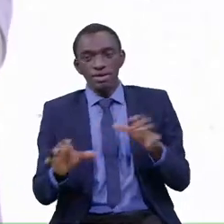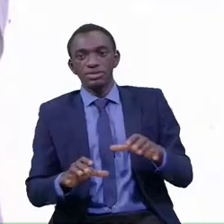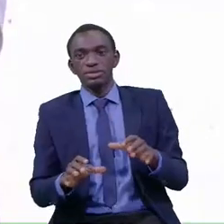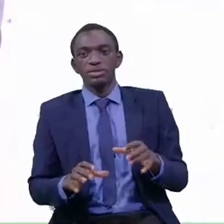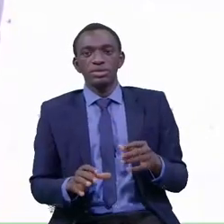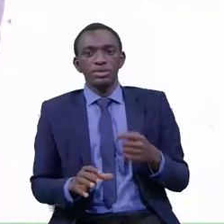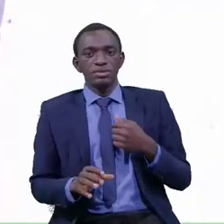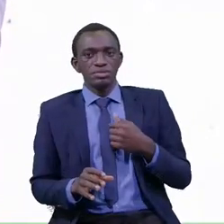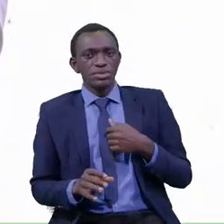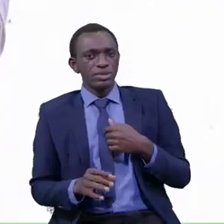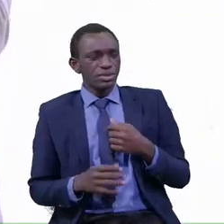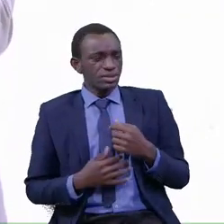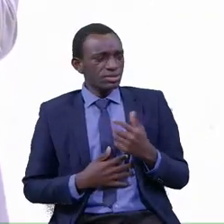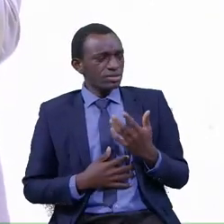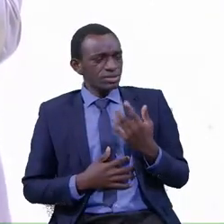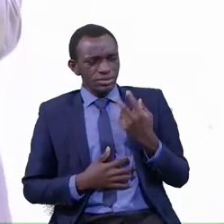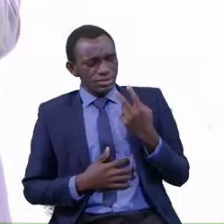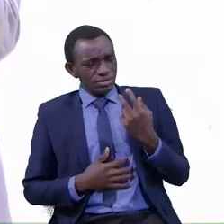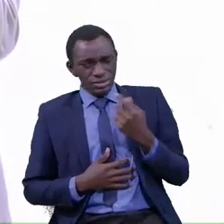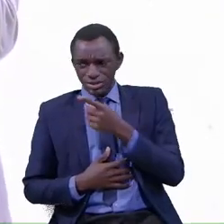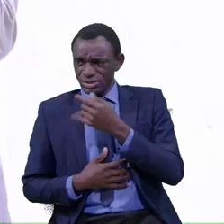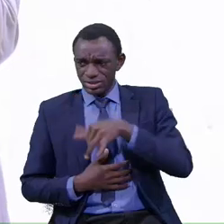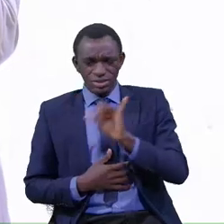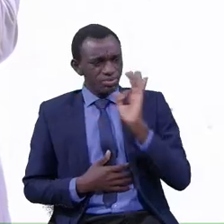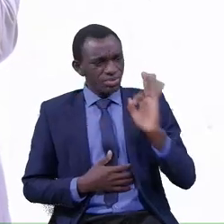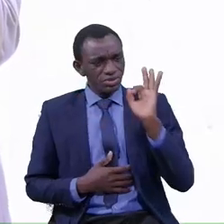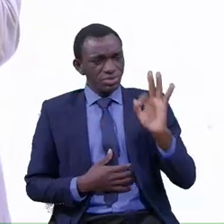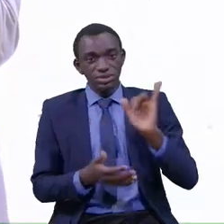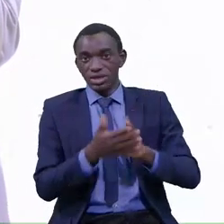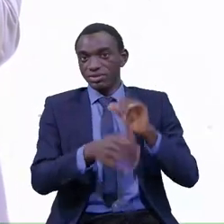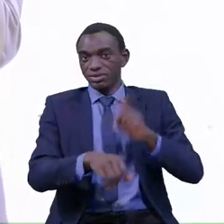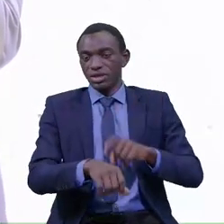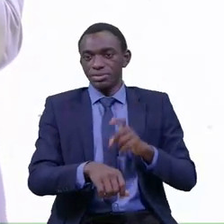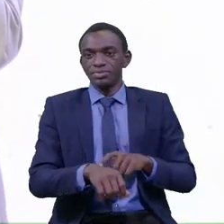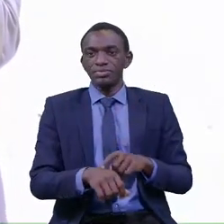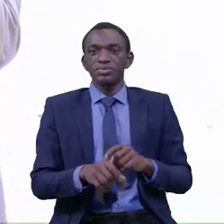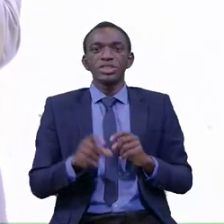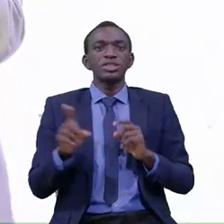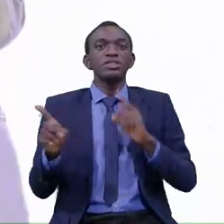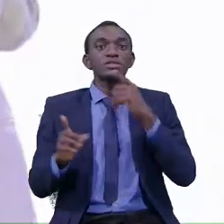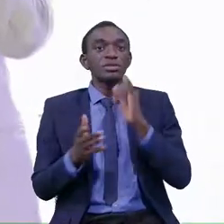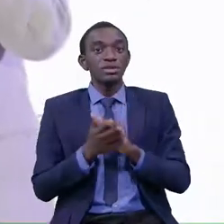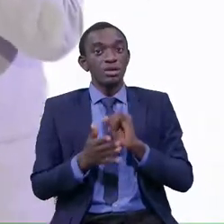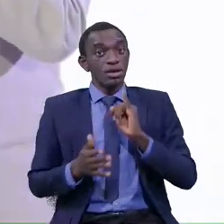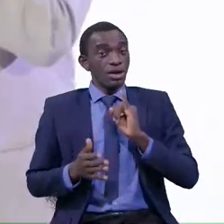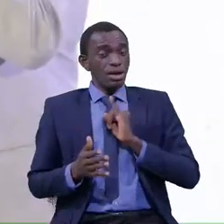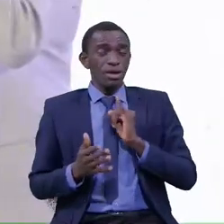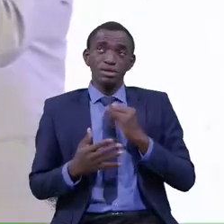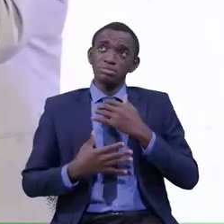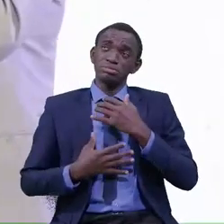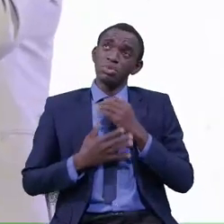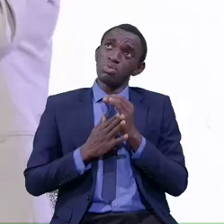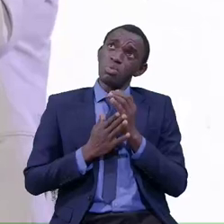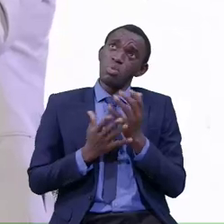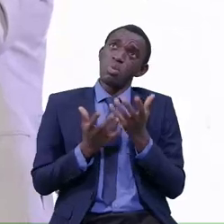prêchent toujours à un moment pareil, je me dis, oh, j'aurais bien voulu avoir de telles passions. Oh,